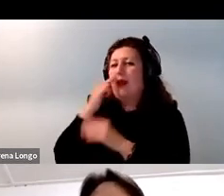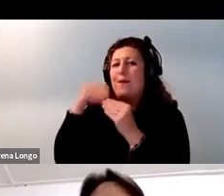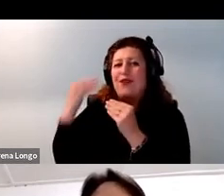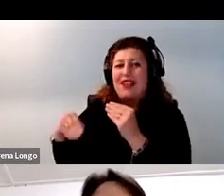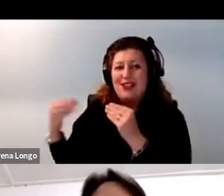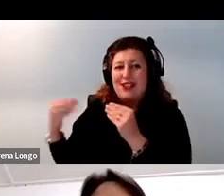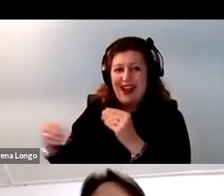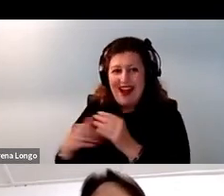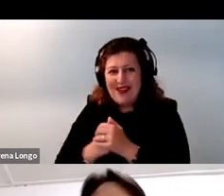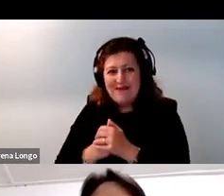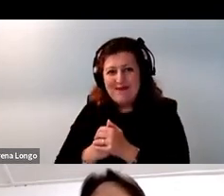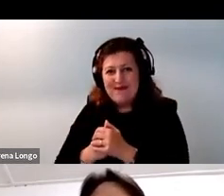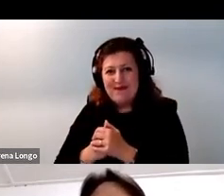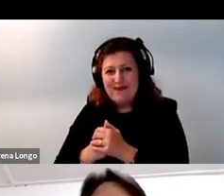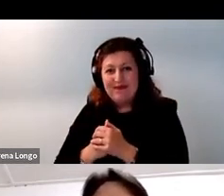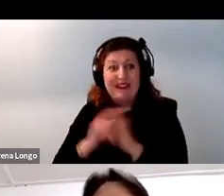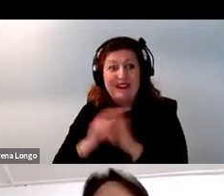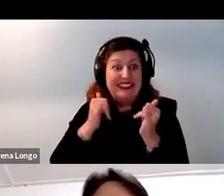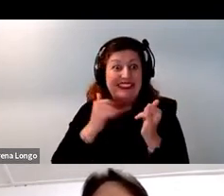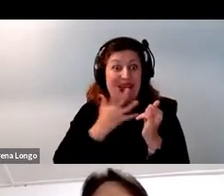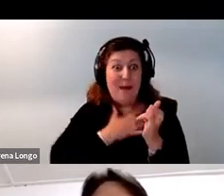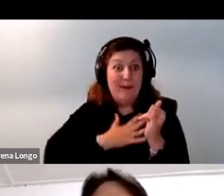Allora,